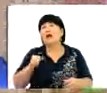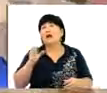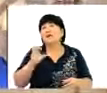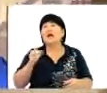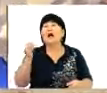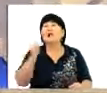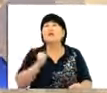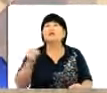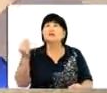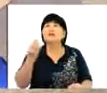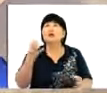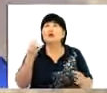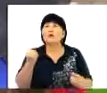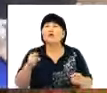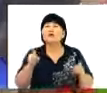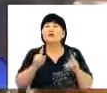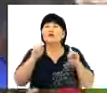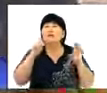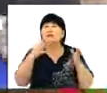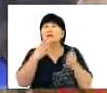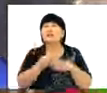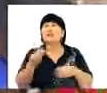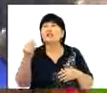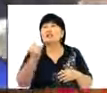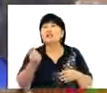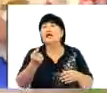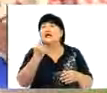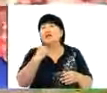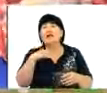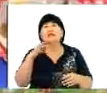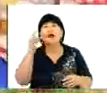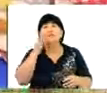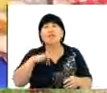Арнольдом Шварценеггером, а еще эта страна славится своим шницелем и красным вином.